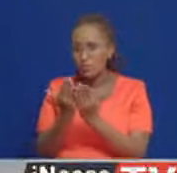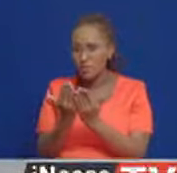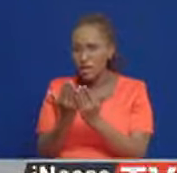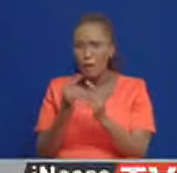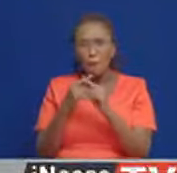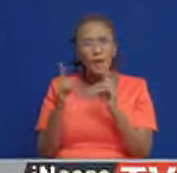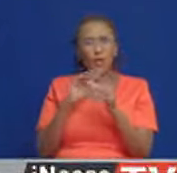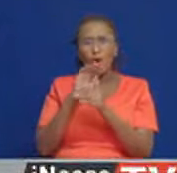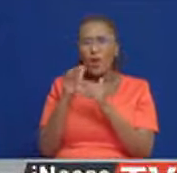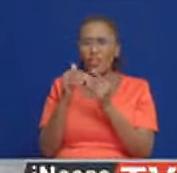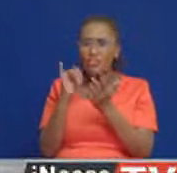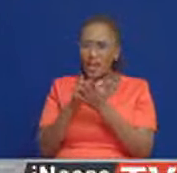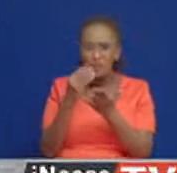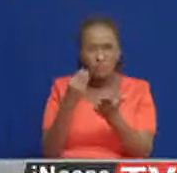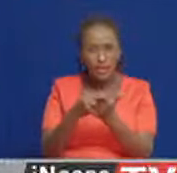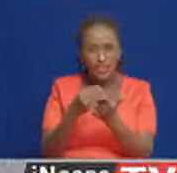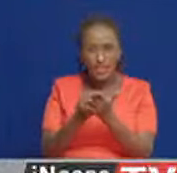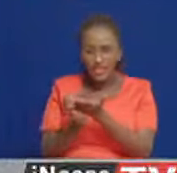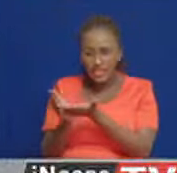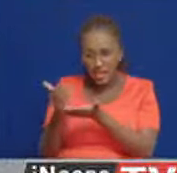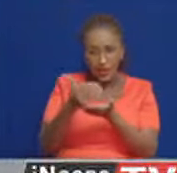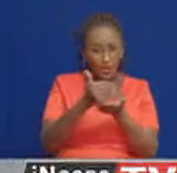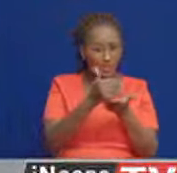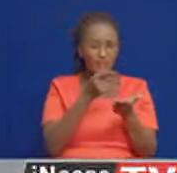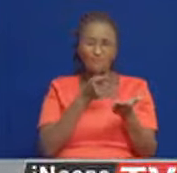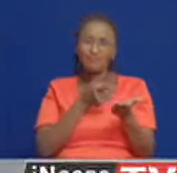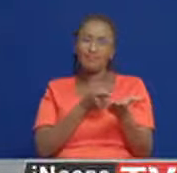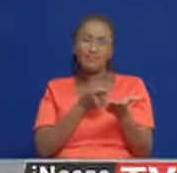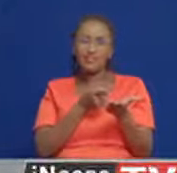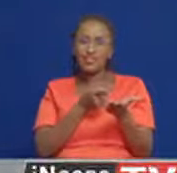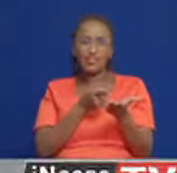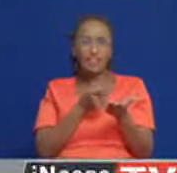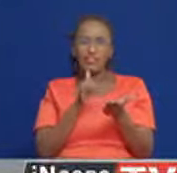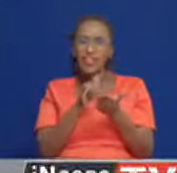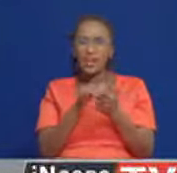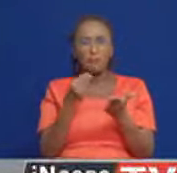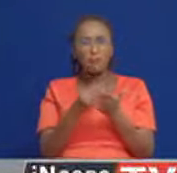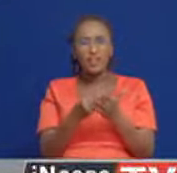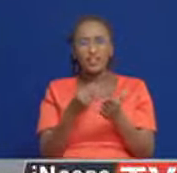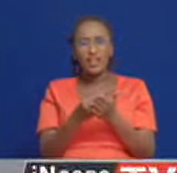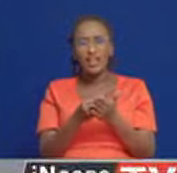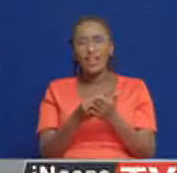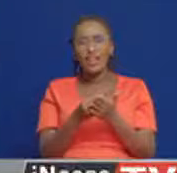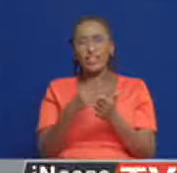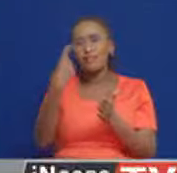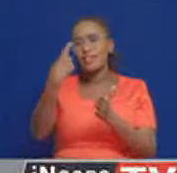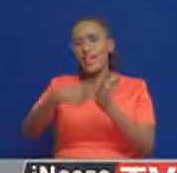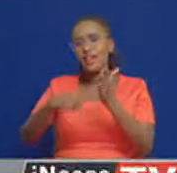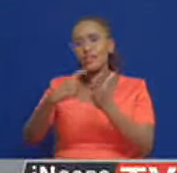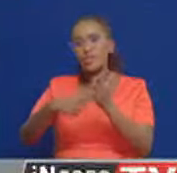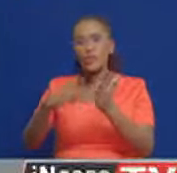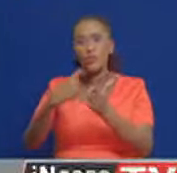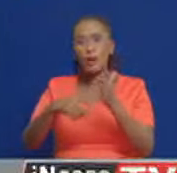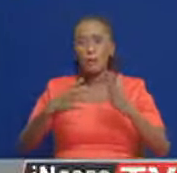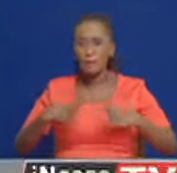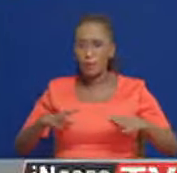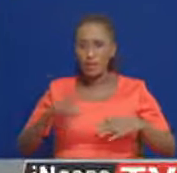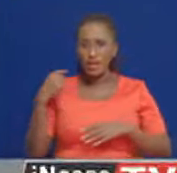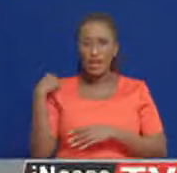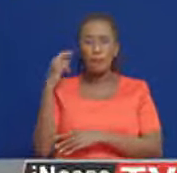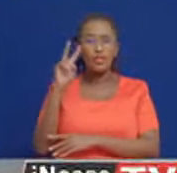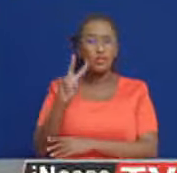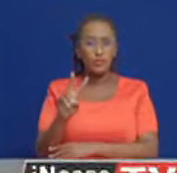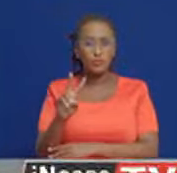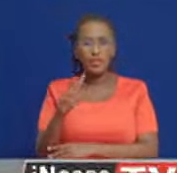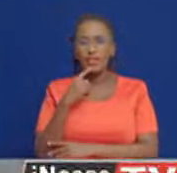hizo pesa ambazo zinatoa hiyo huduma ni pesa ambazo zinatozwa kwa ushuru. Jambo la pili ni ya